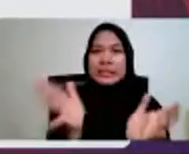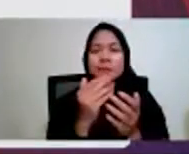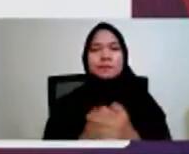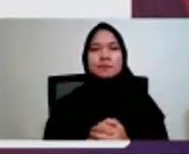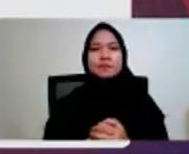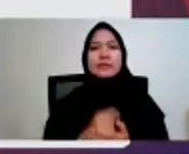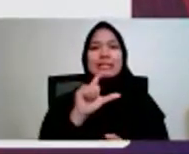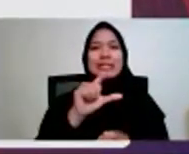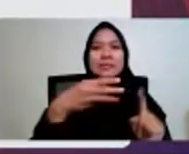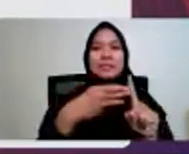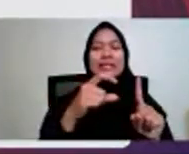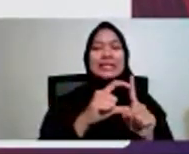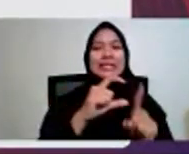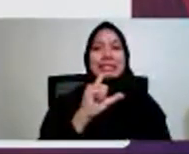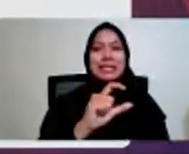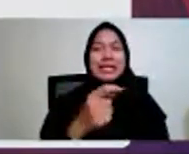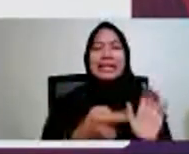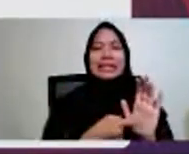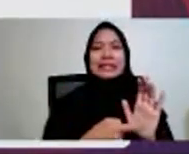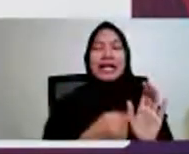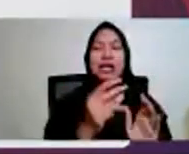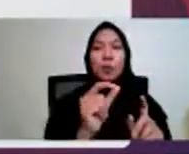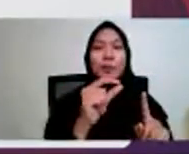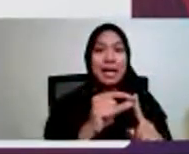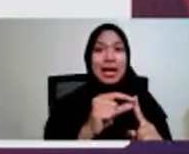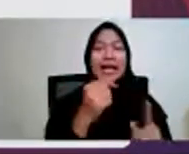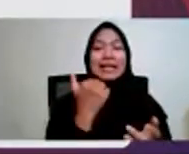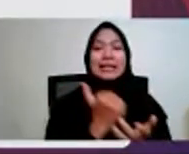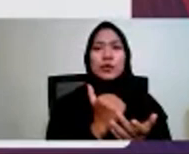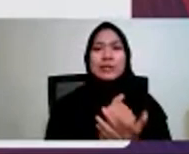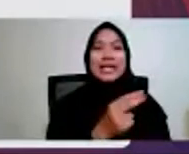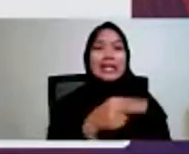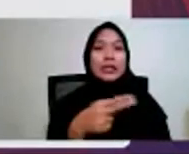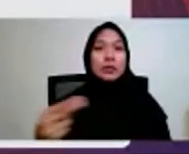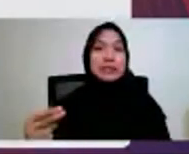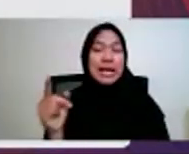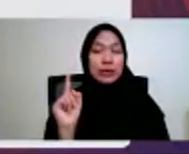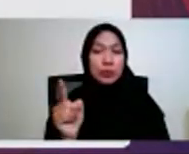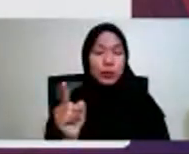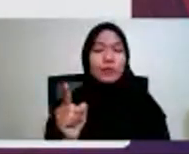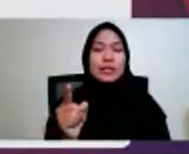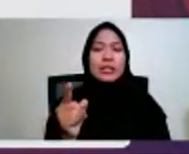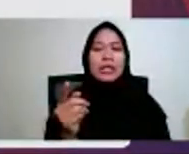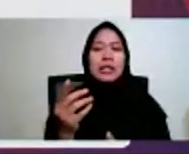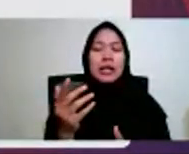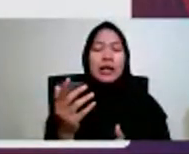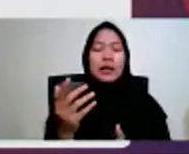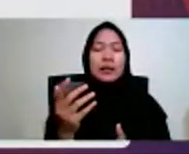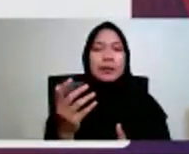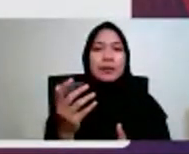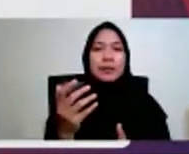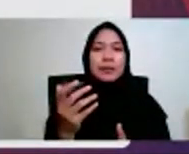cbdc digital rupiah tentu saja di Indonesia itu tentu saja